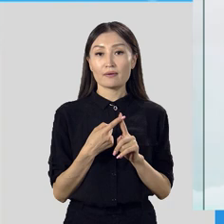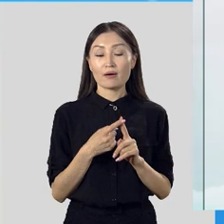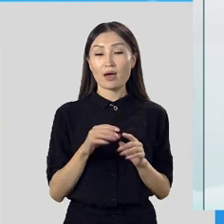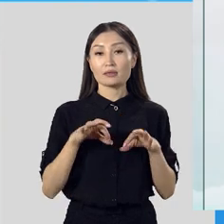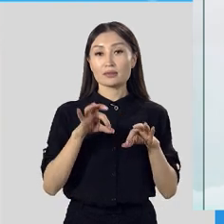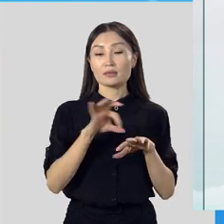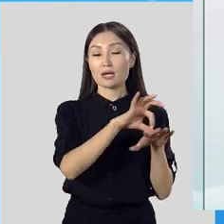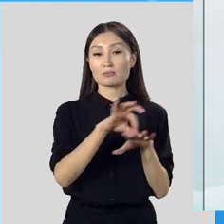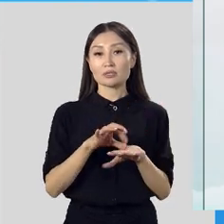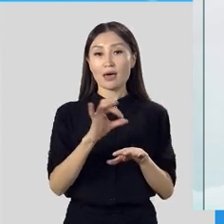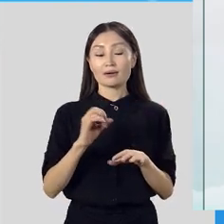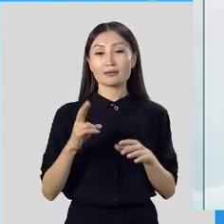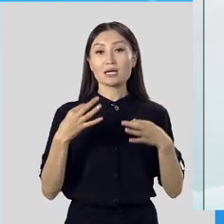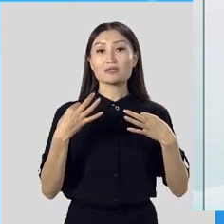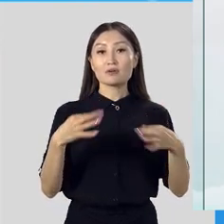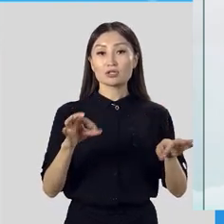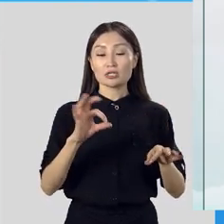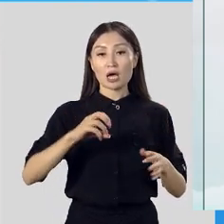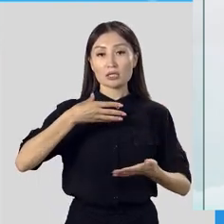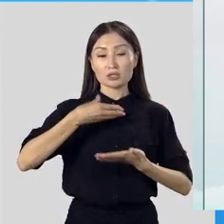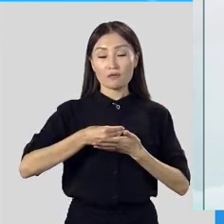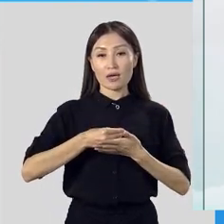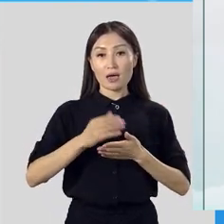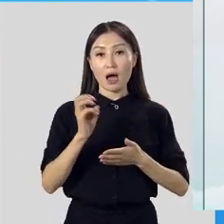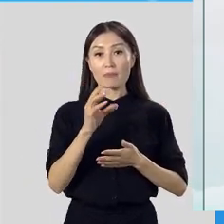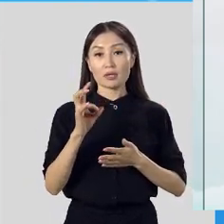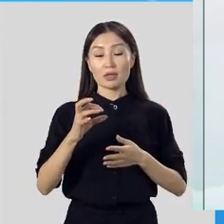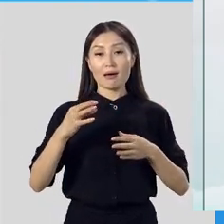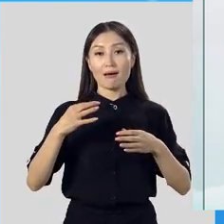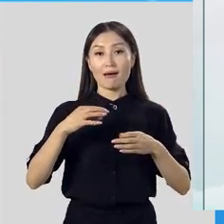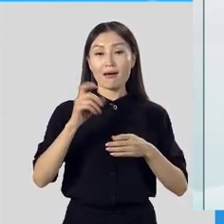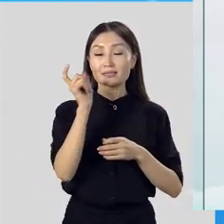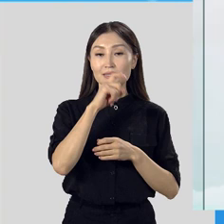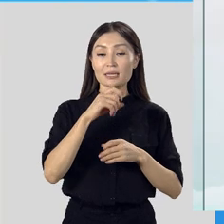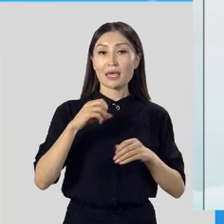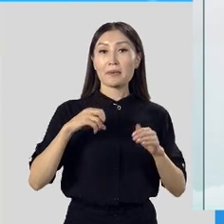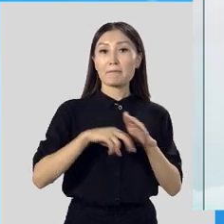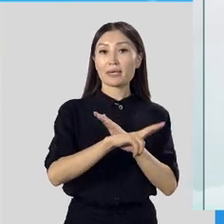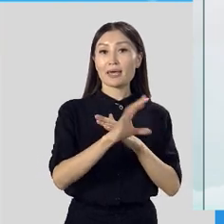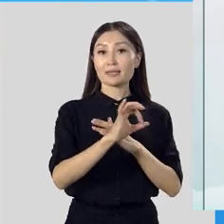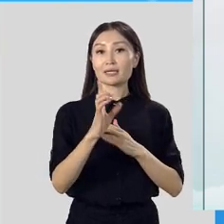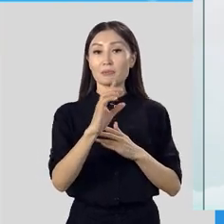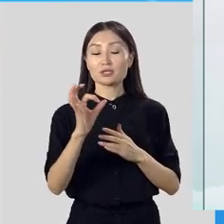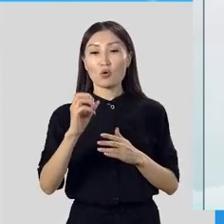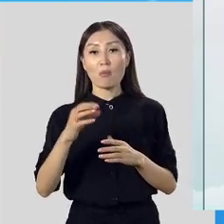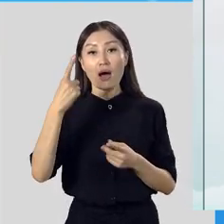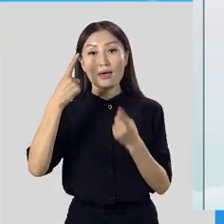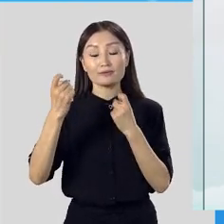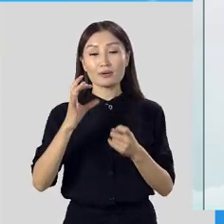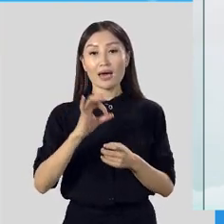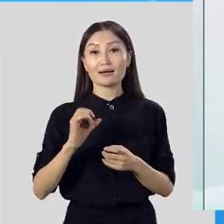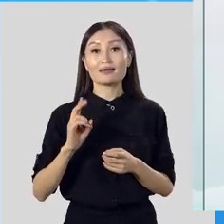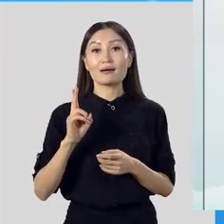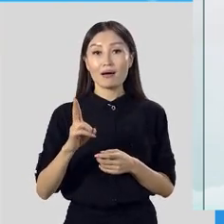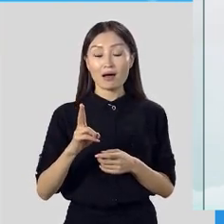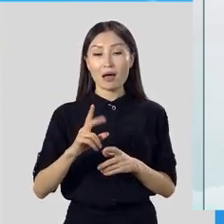транспортная РНК освобождается от своей аминокислоты и покидает рибосому. А информационная